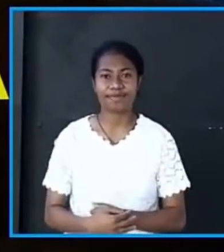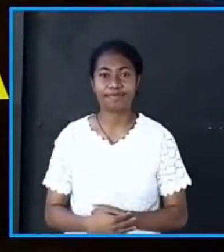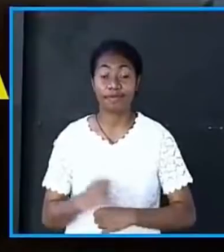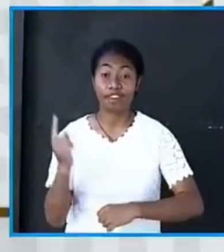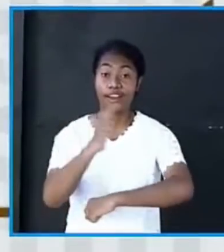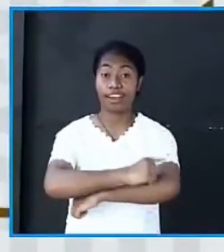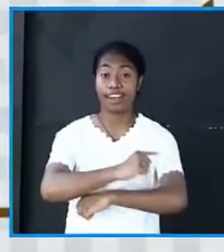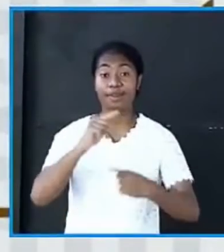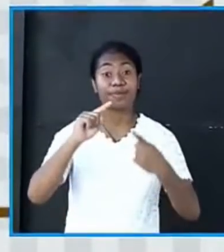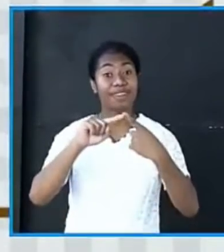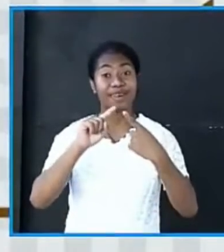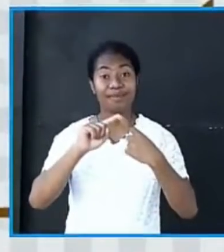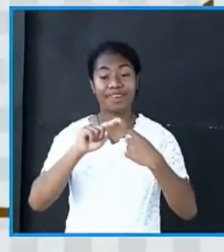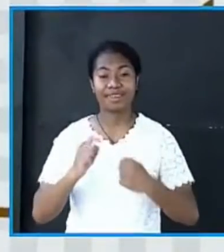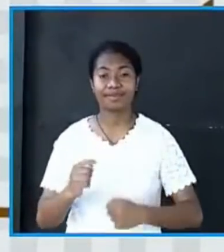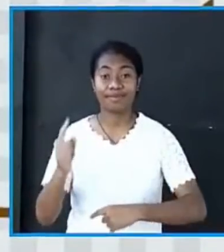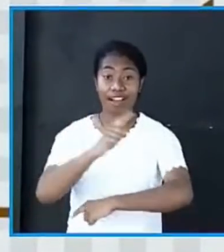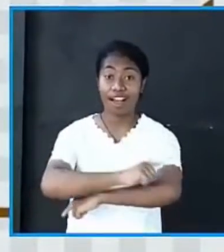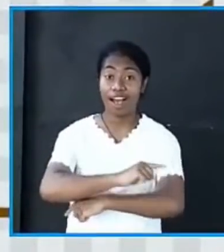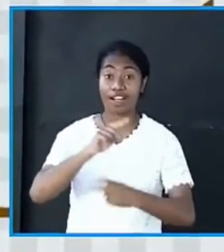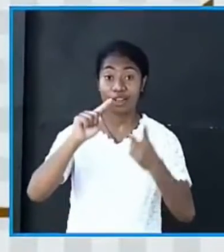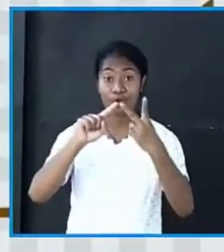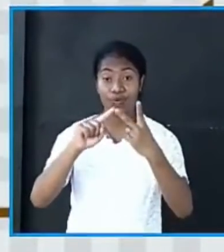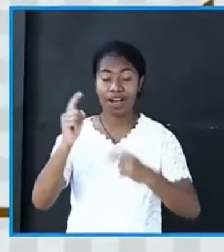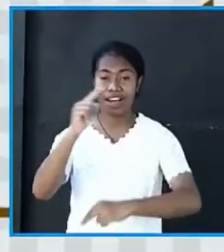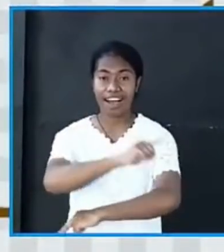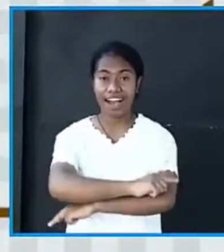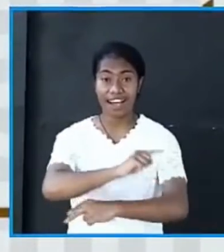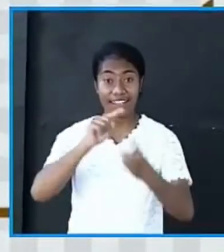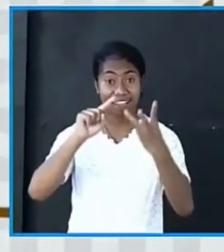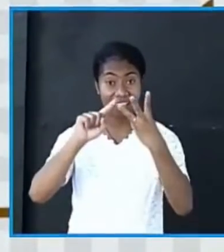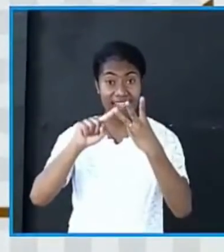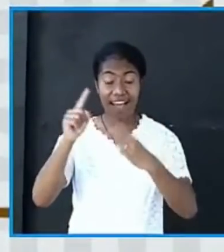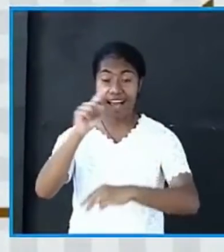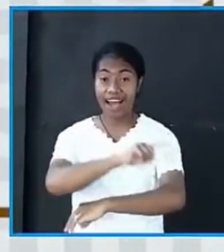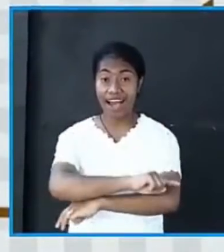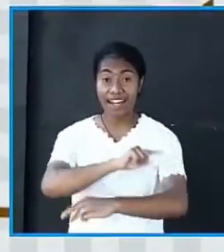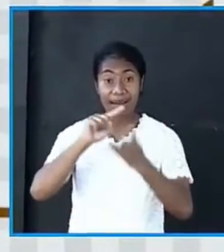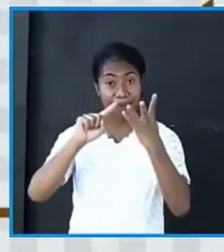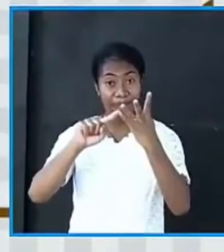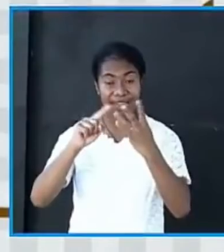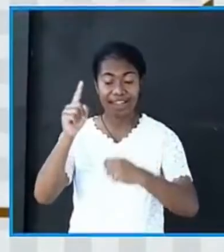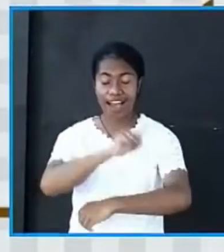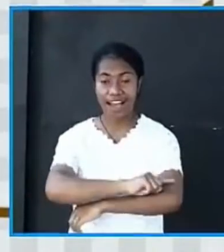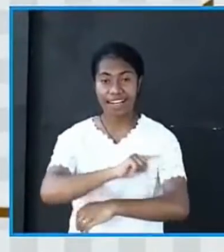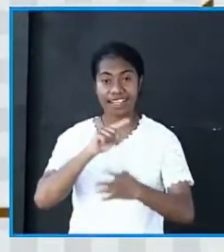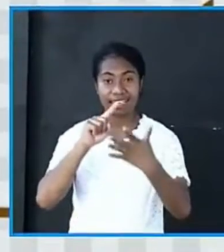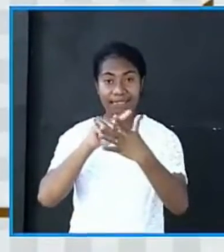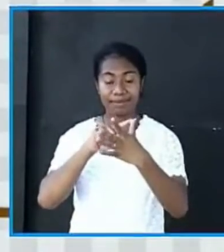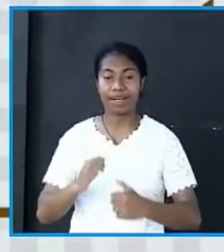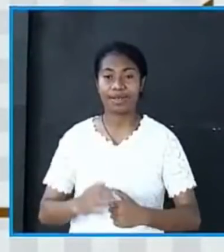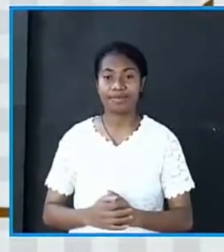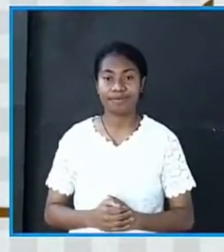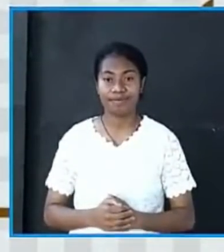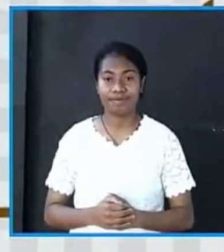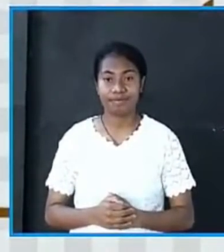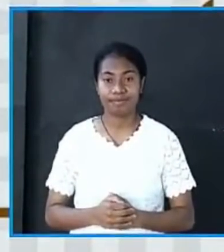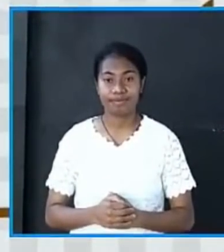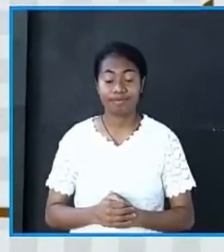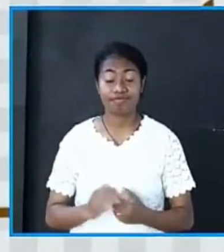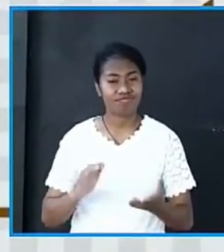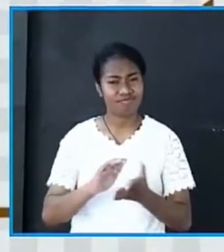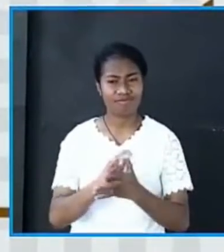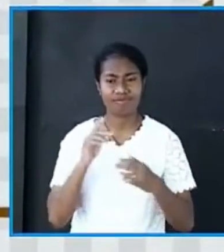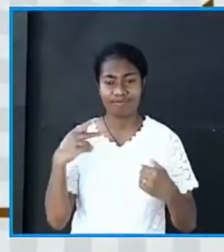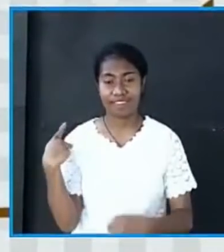pertama hari kedua ketiga keempat kelima dan kita sedang ada